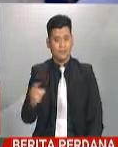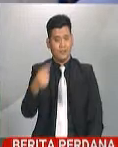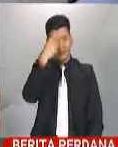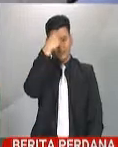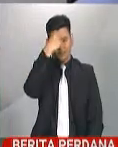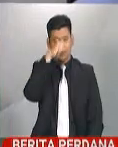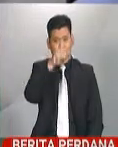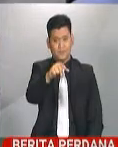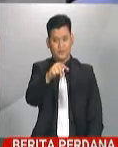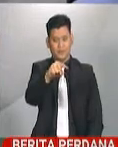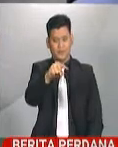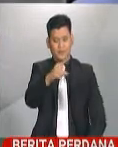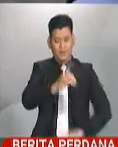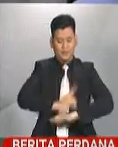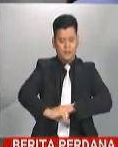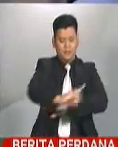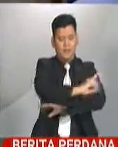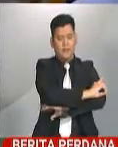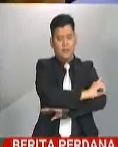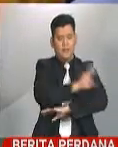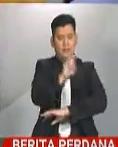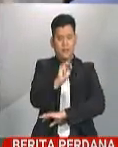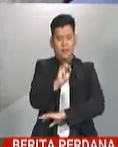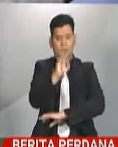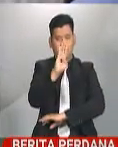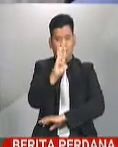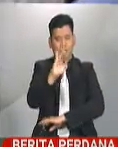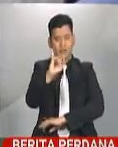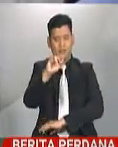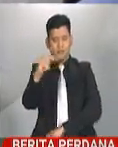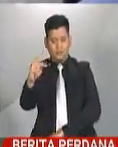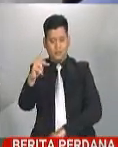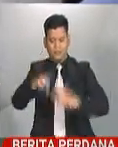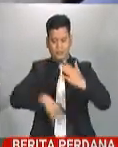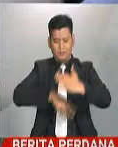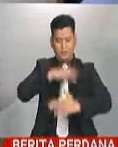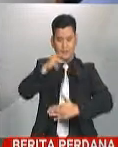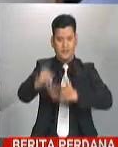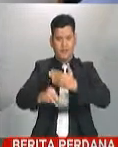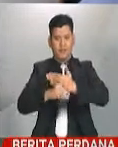Untuk dataran MBIP sekarang ini kita progress kita is about